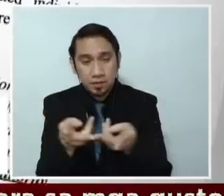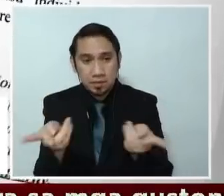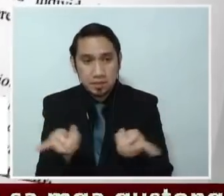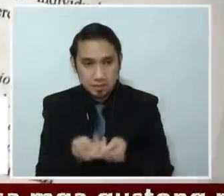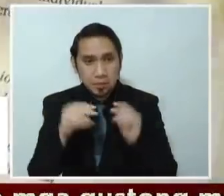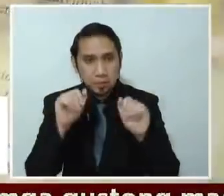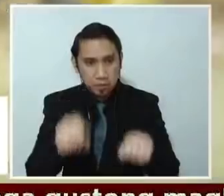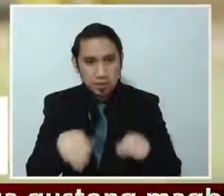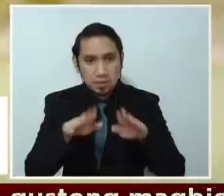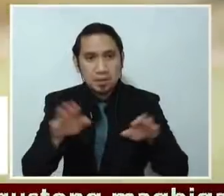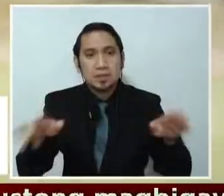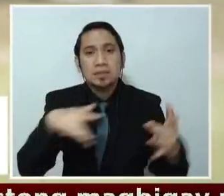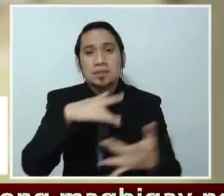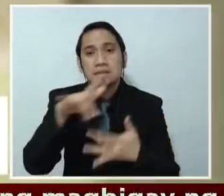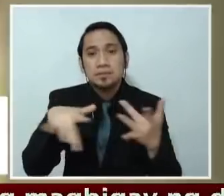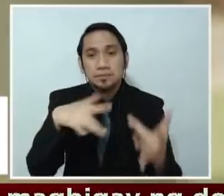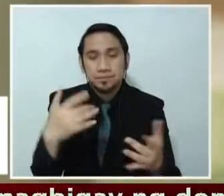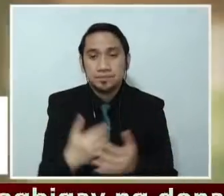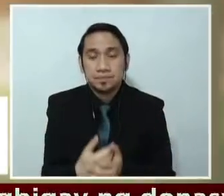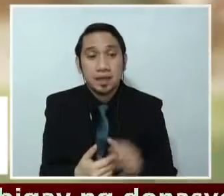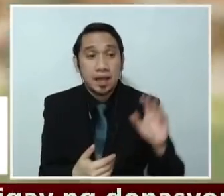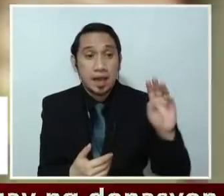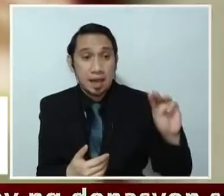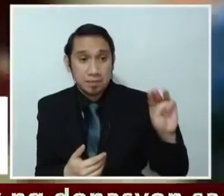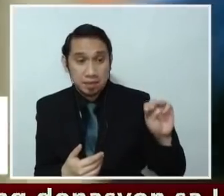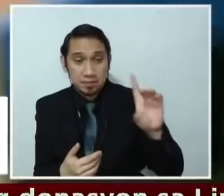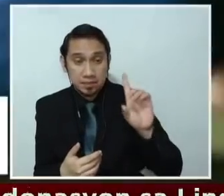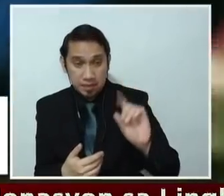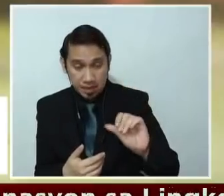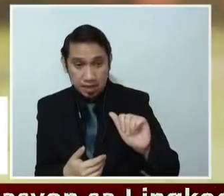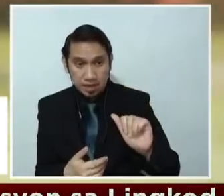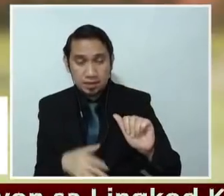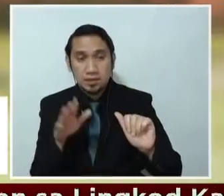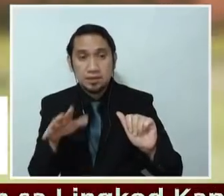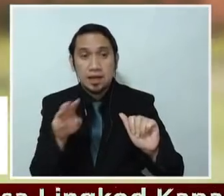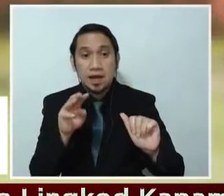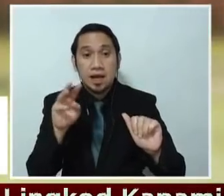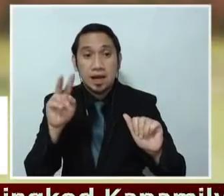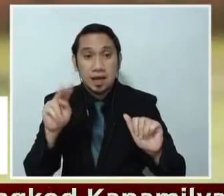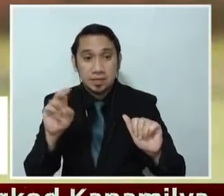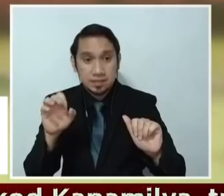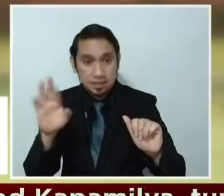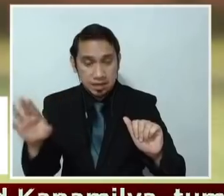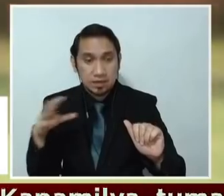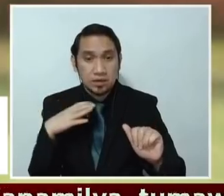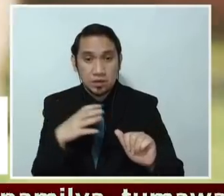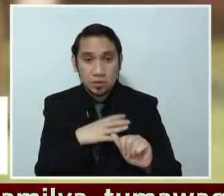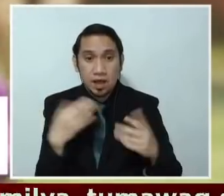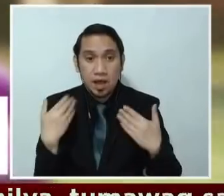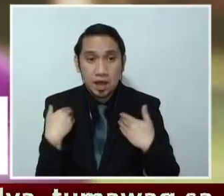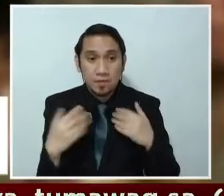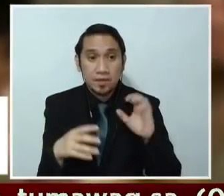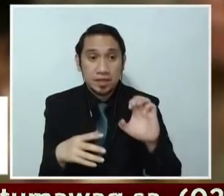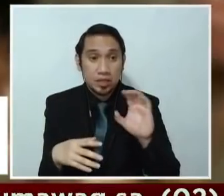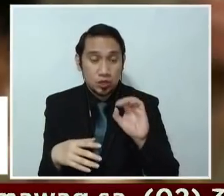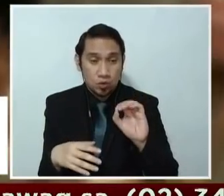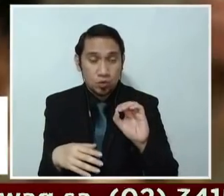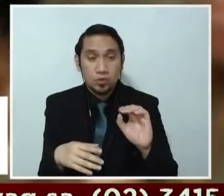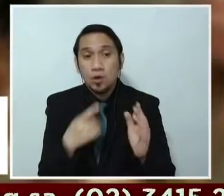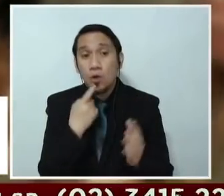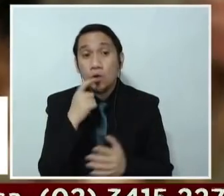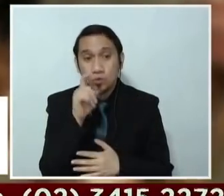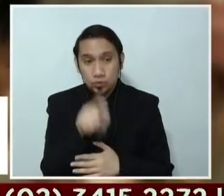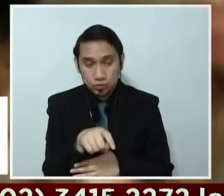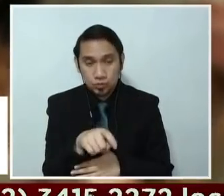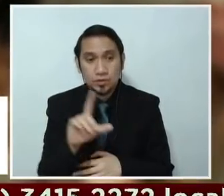ang mga bata. Inatasan ng MMDA ang Metro Manila Council maglabas ng executive order o ordinansa ang